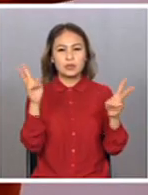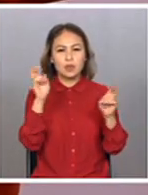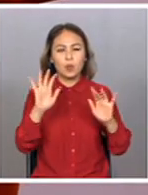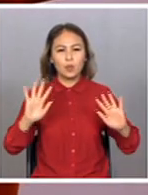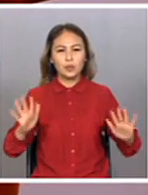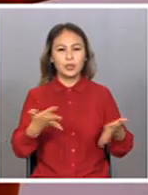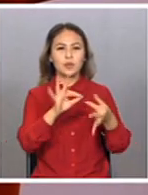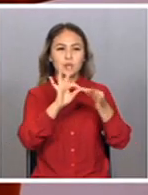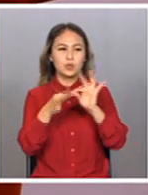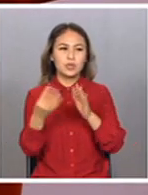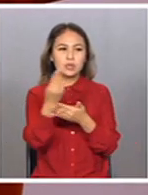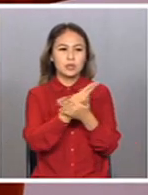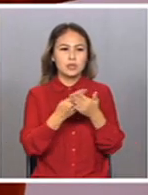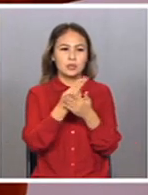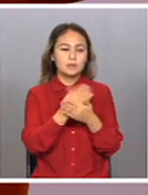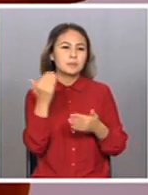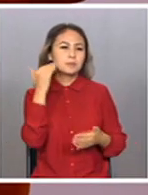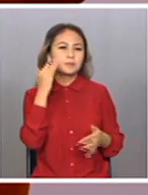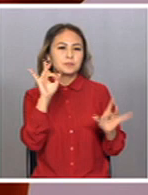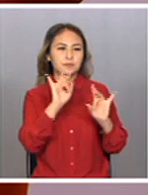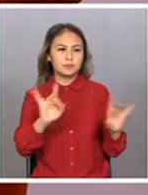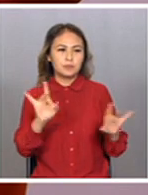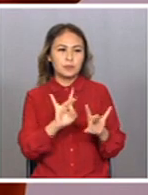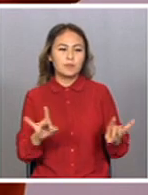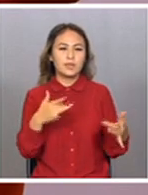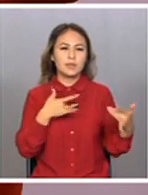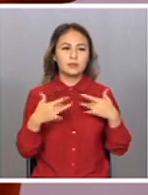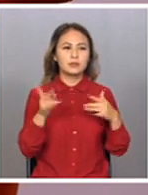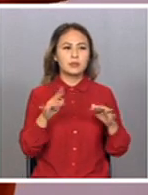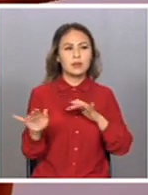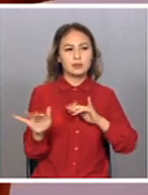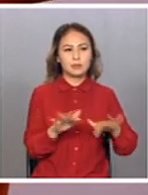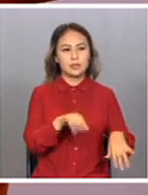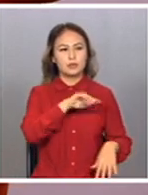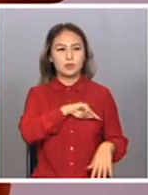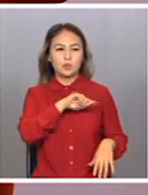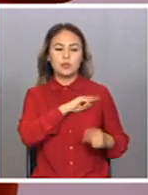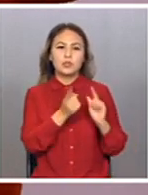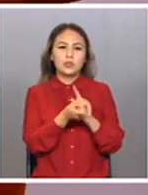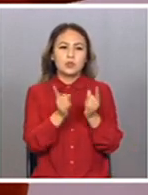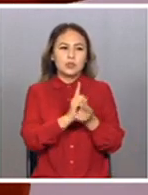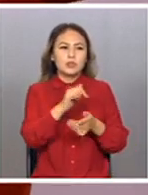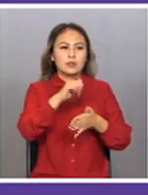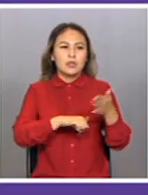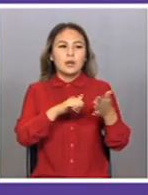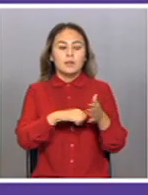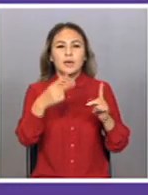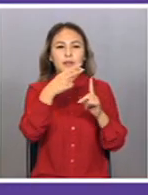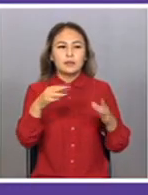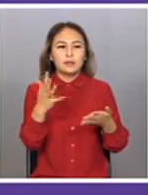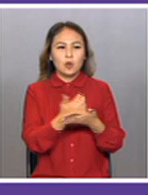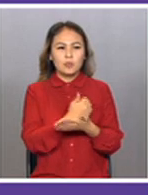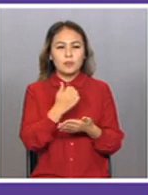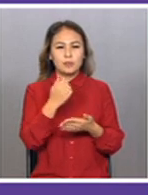оқиғаны суреттер бойынша болжайсыңдар. Кейіпкерлердің іс-әрекеті мен мінез-құлқының өзгеру себептерін